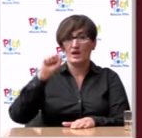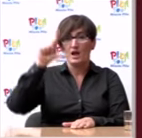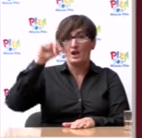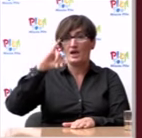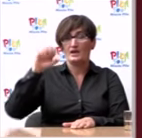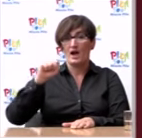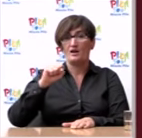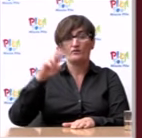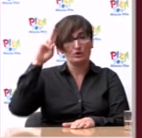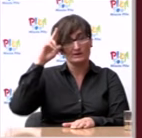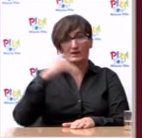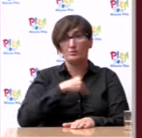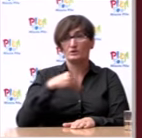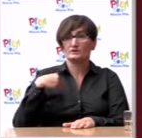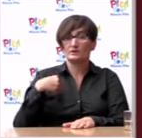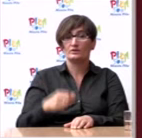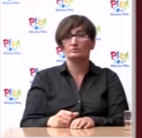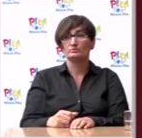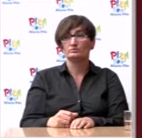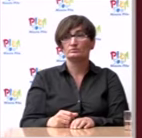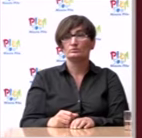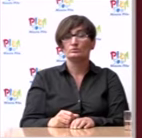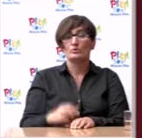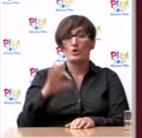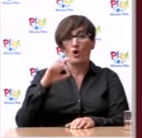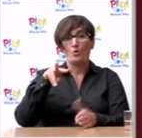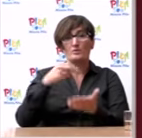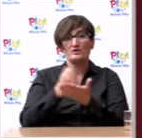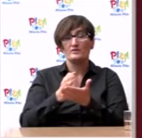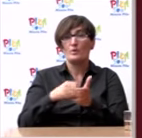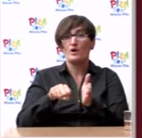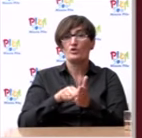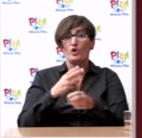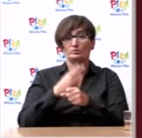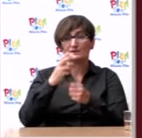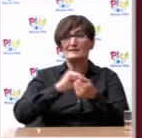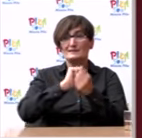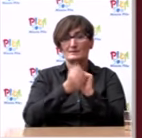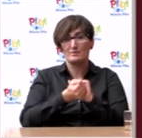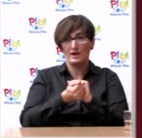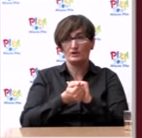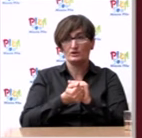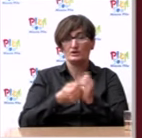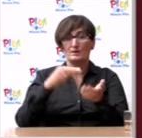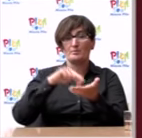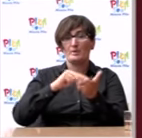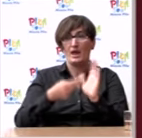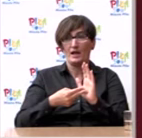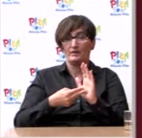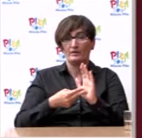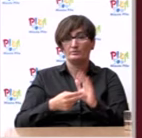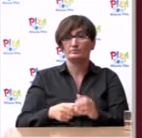Polskiego dotyczy uchwały o przystąpieniu, która zmieni ustalenia obowiązującego planu i